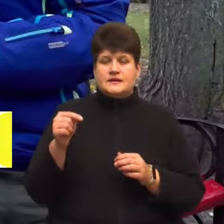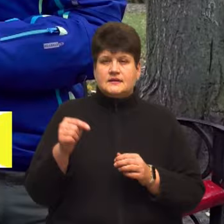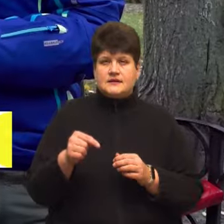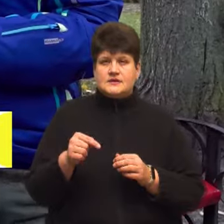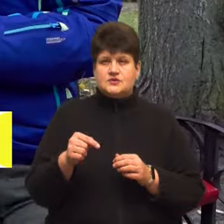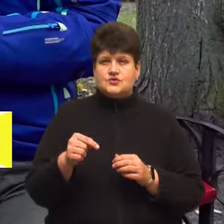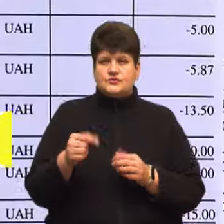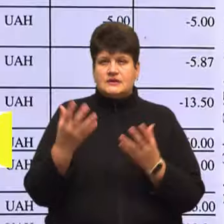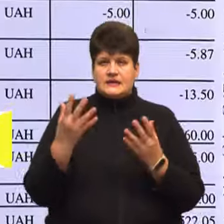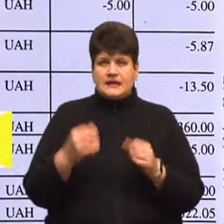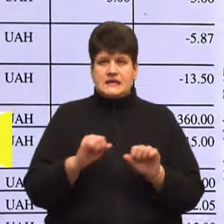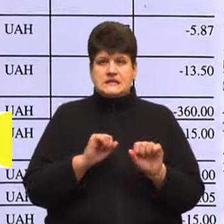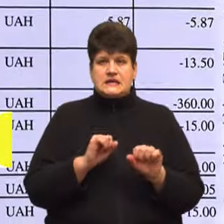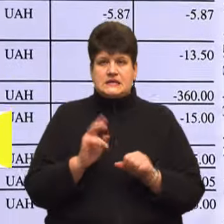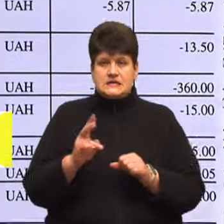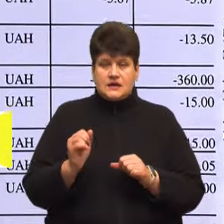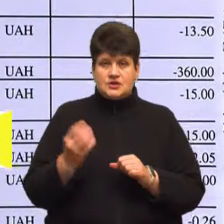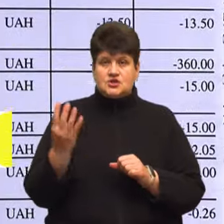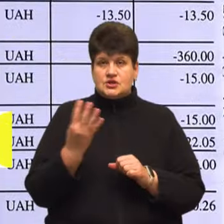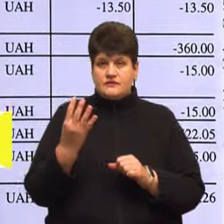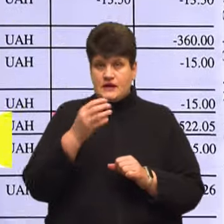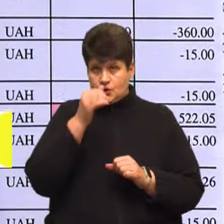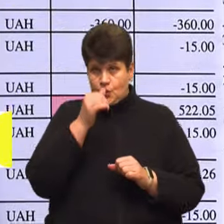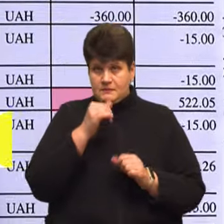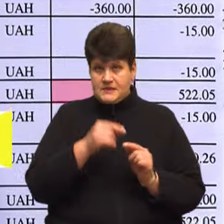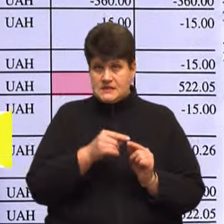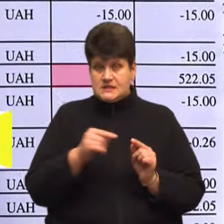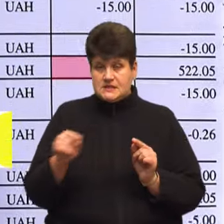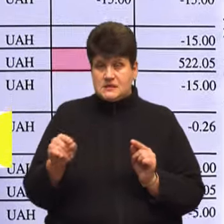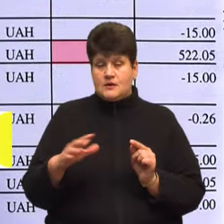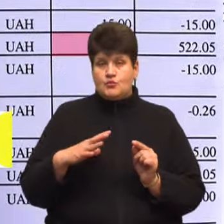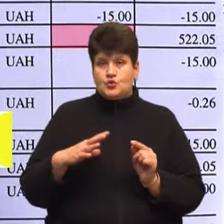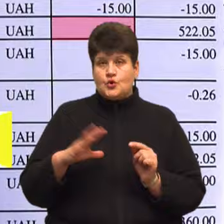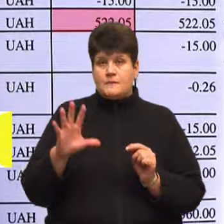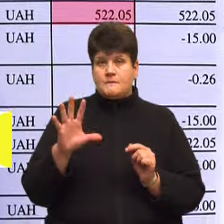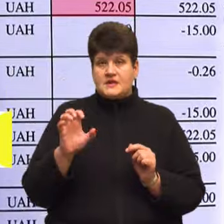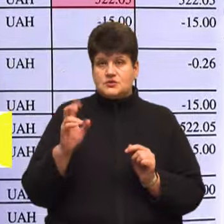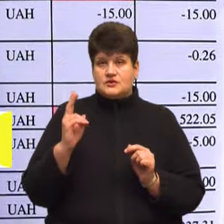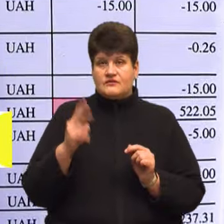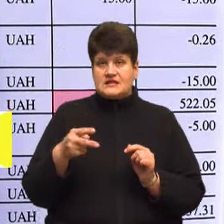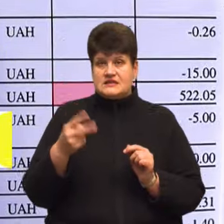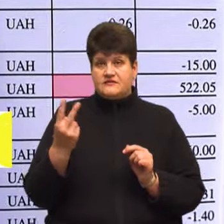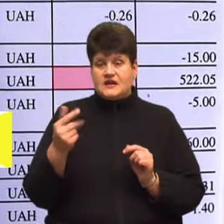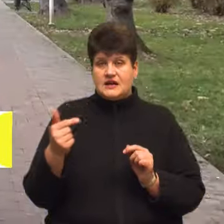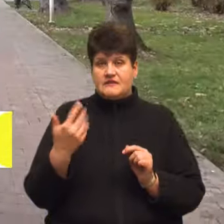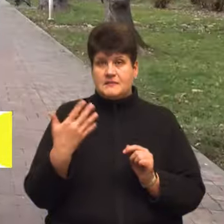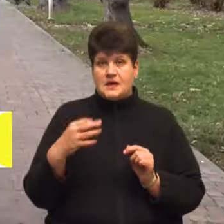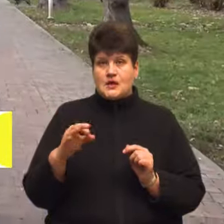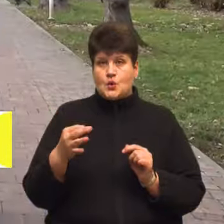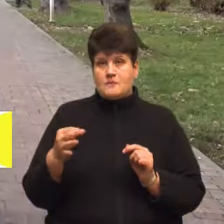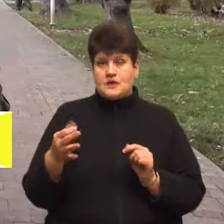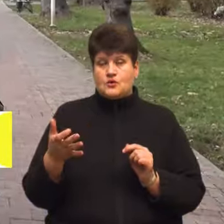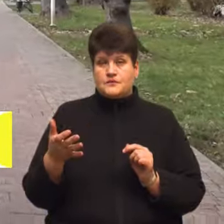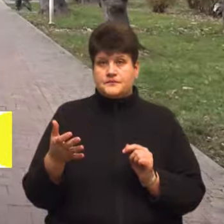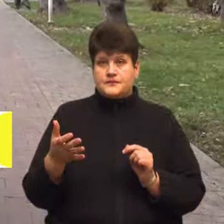на День захисника з четвер то місяця було 522 грн і 5 копі виплати